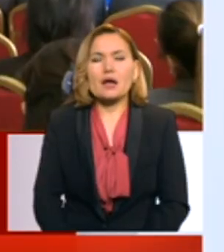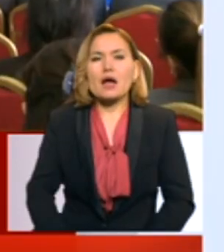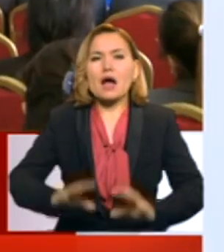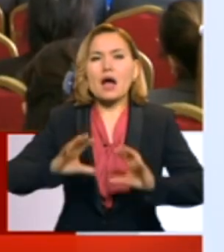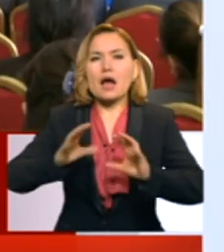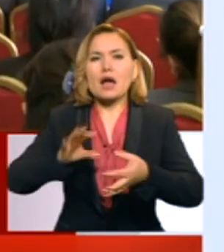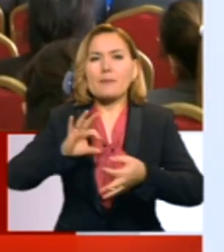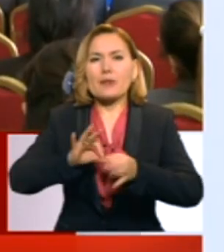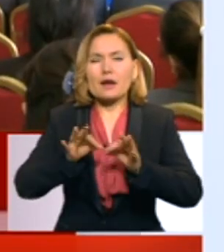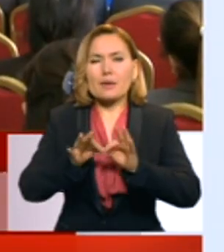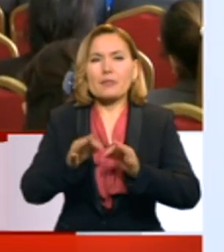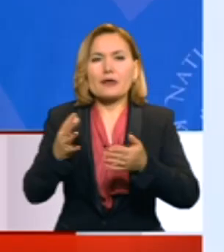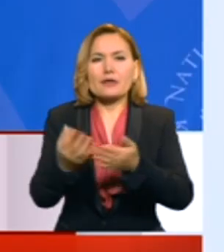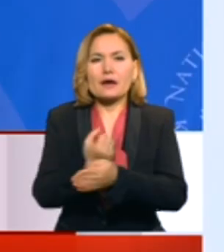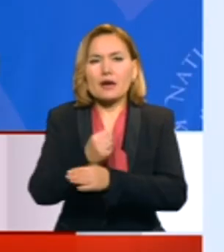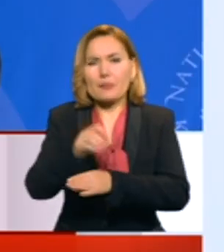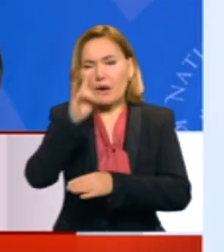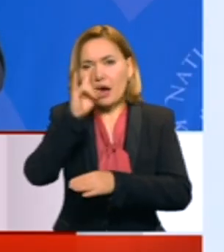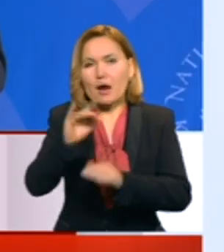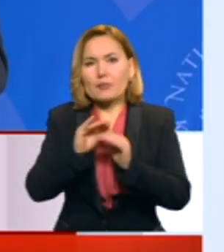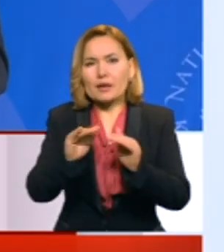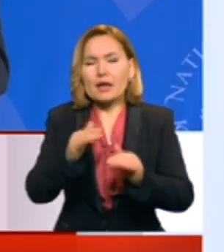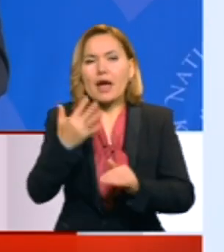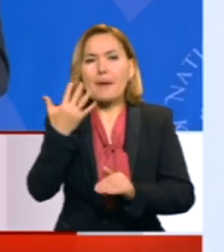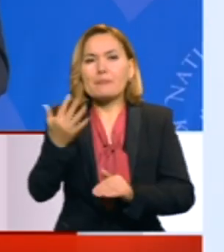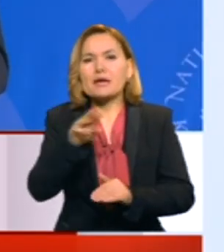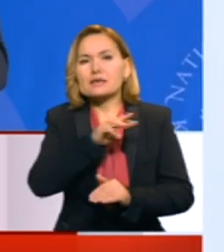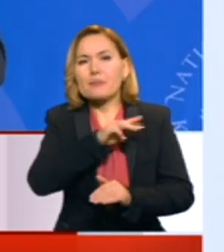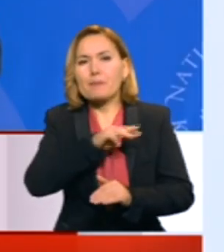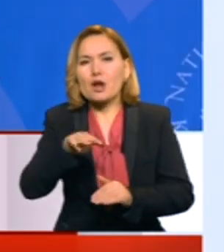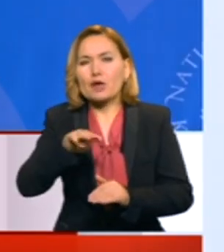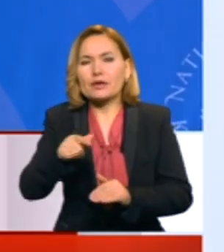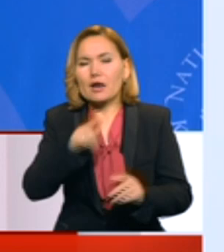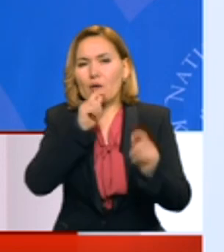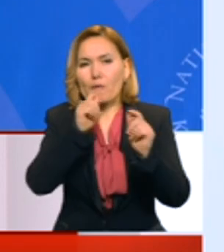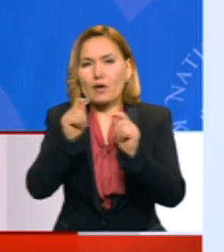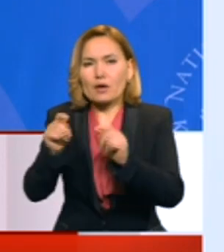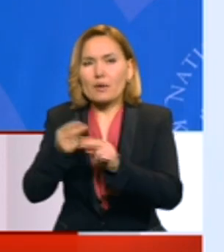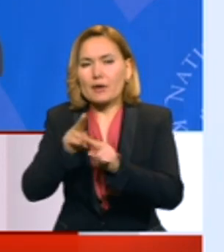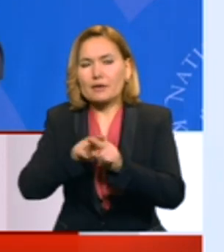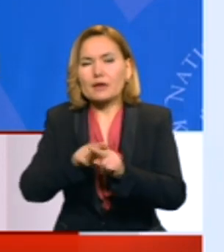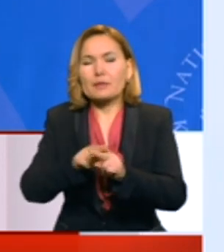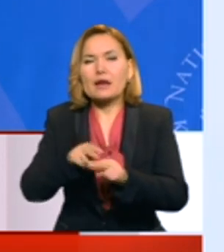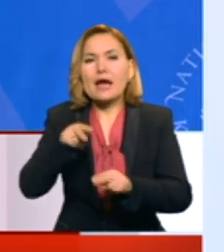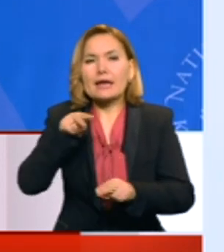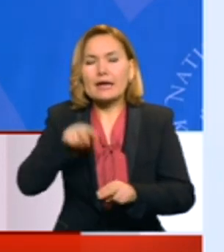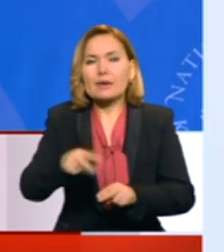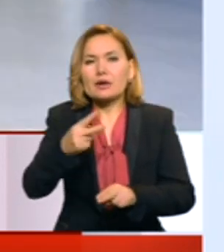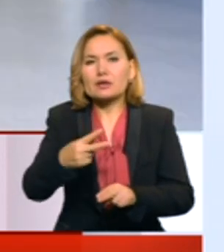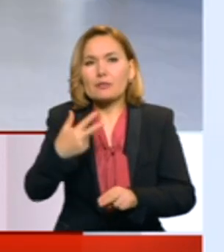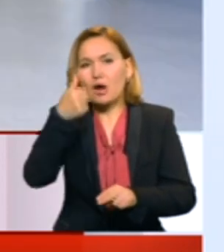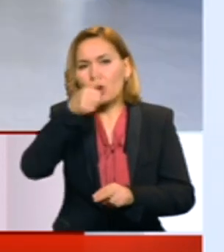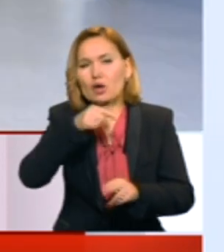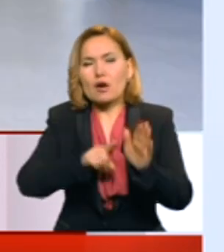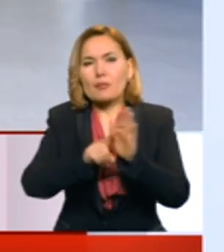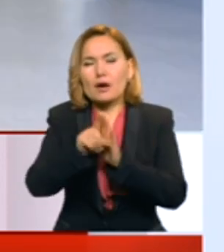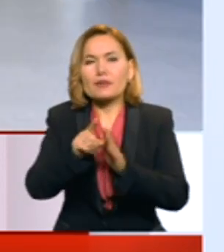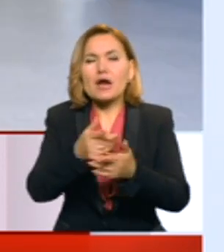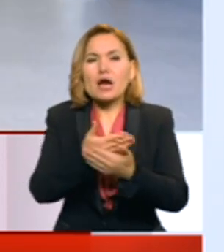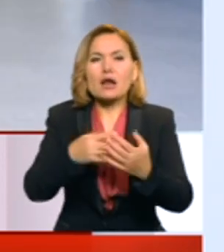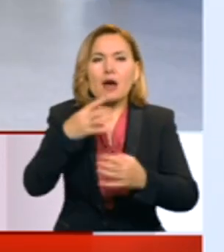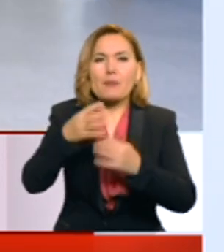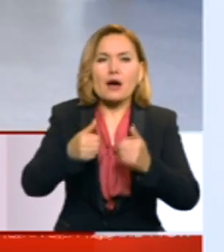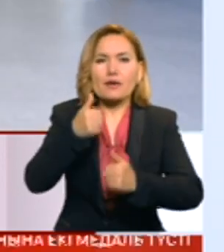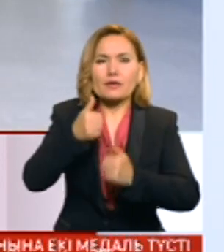Әлемдік олимпиада женген қазақстандық оқушыларға 5 миллион тенгеден сыяқы берілді. Жыл басынан бері түрлі денгедегі халықаралық